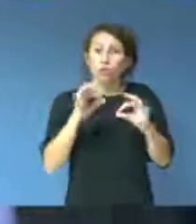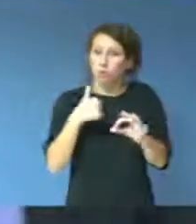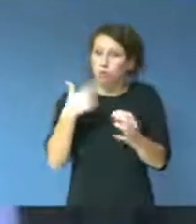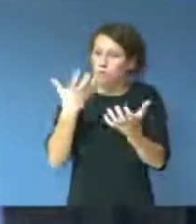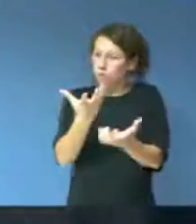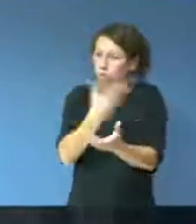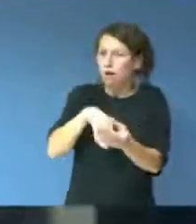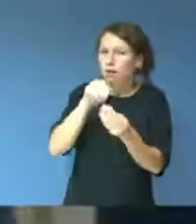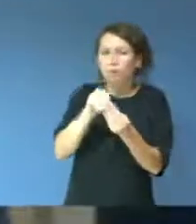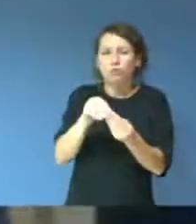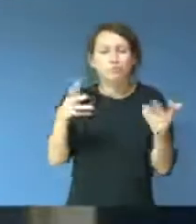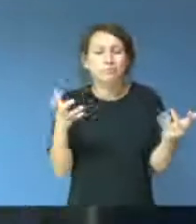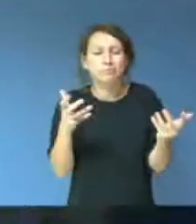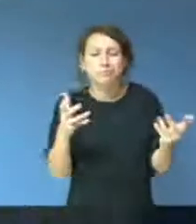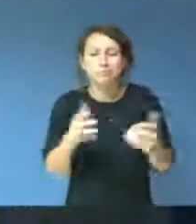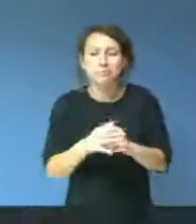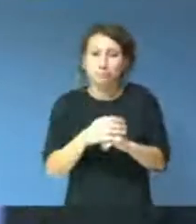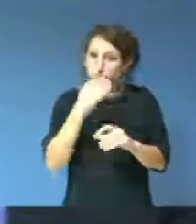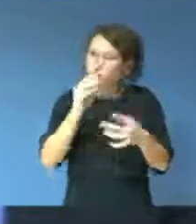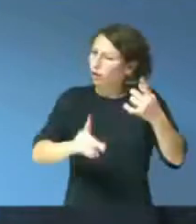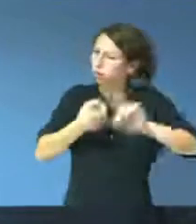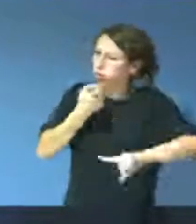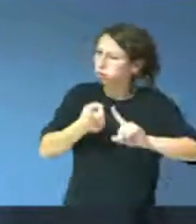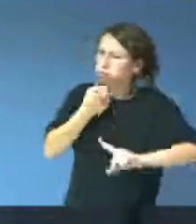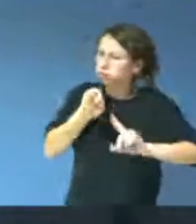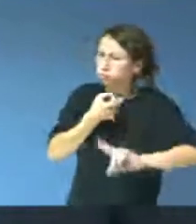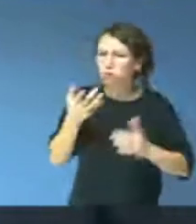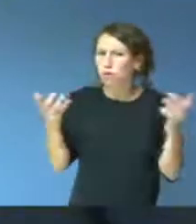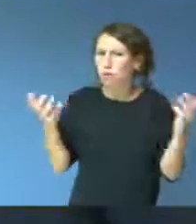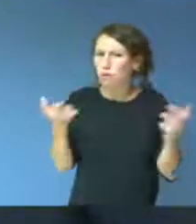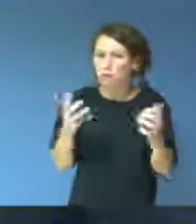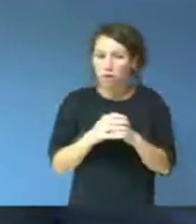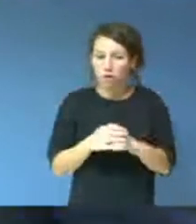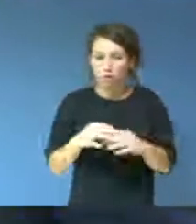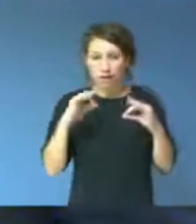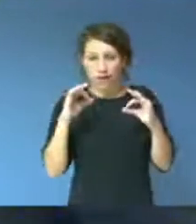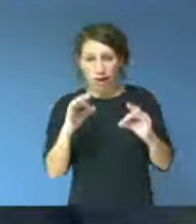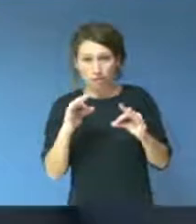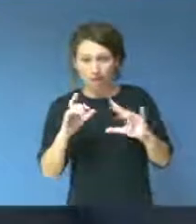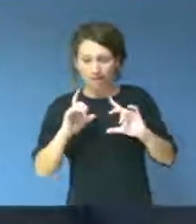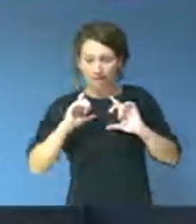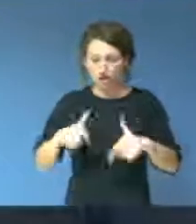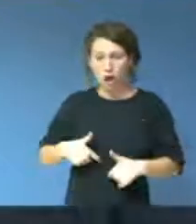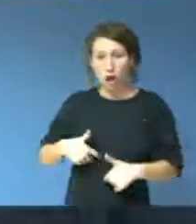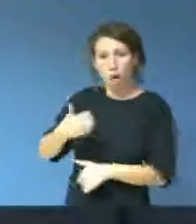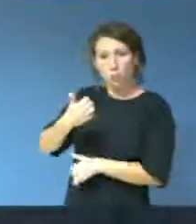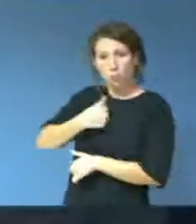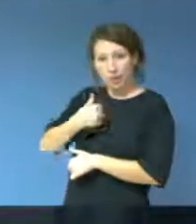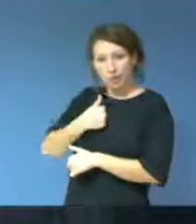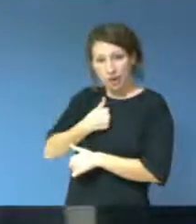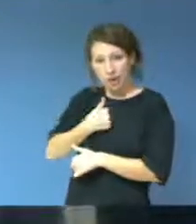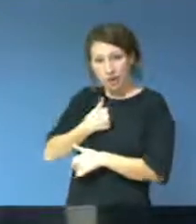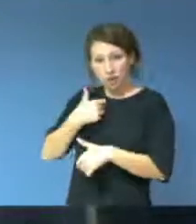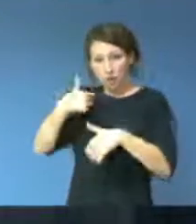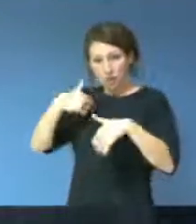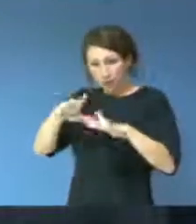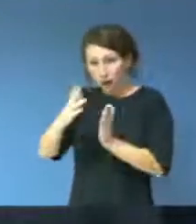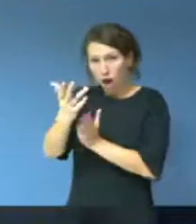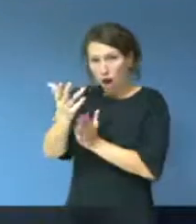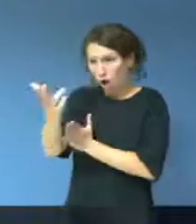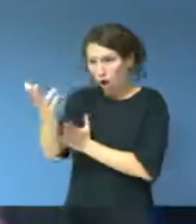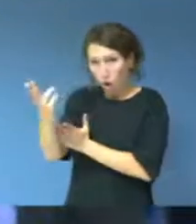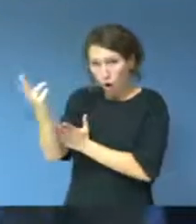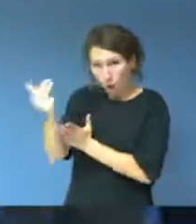un élément qui me paraît absolument majeur, qui est la notion d'école privée sous contrat d'association avec